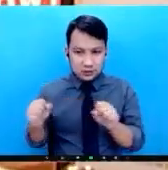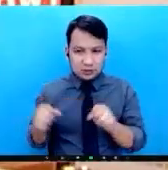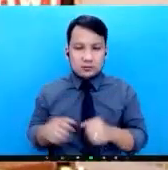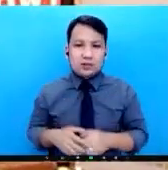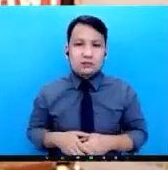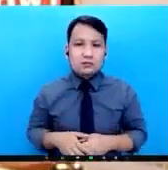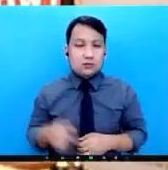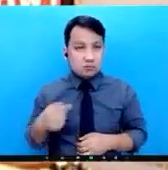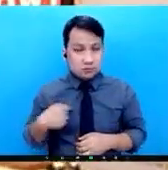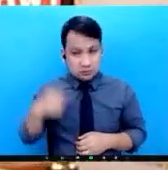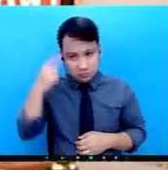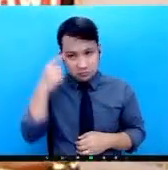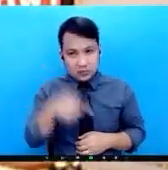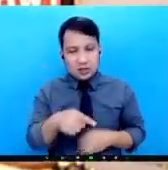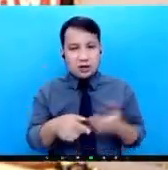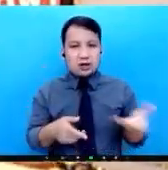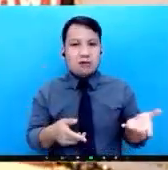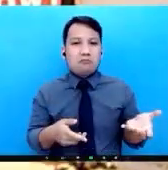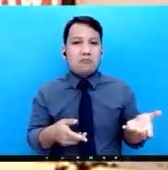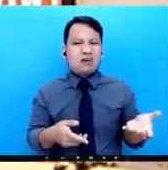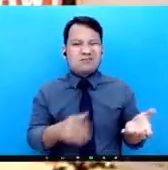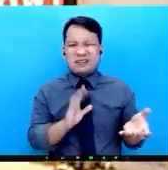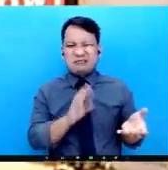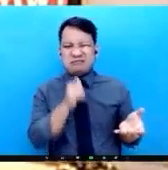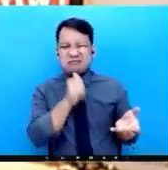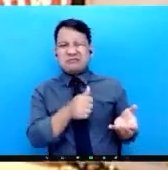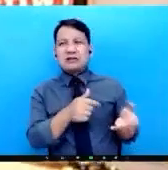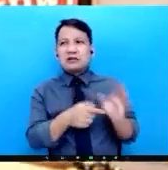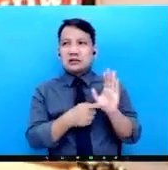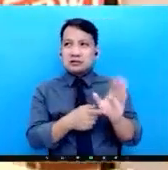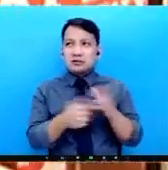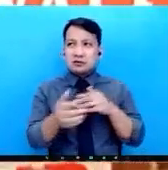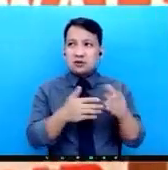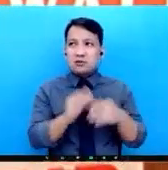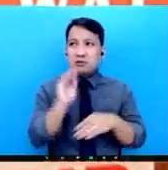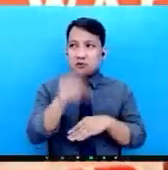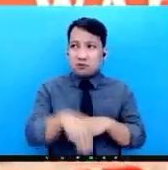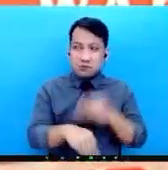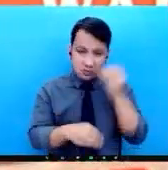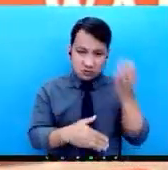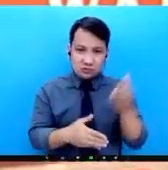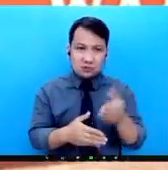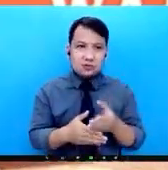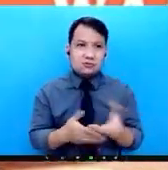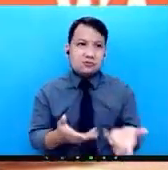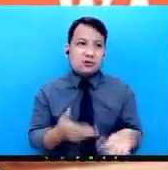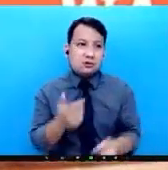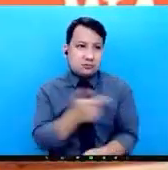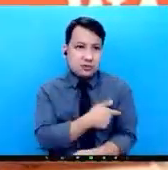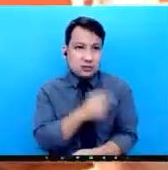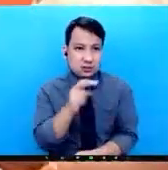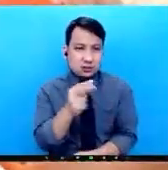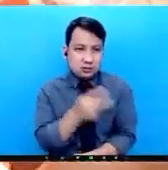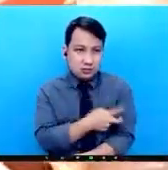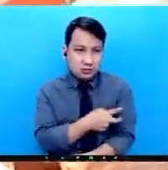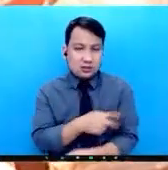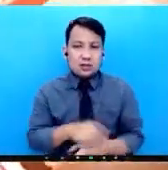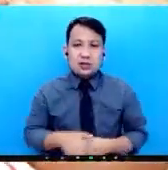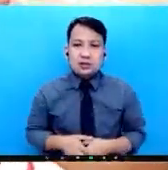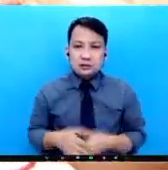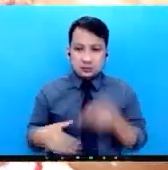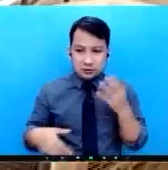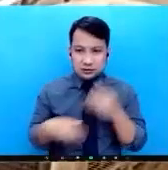kasi parang ayoko pa kasi baka ma-overdose kasi tayo kasi nakadalawang turok tas additional na